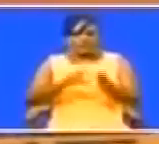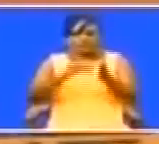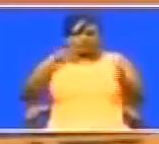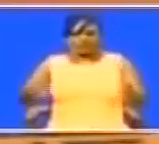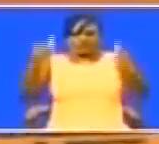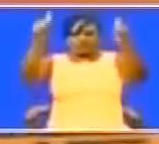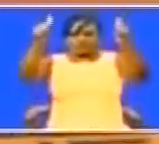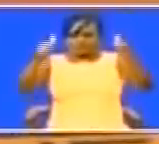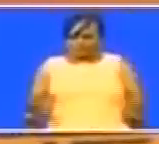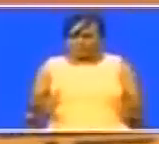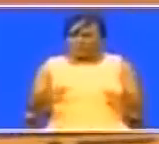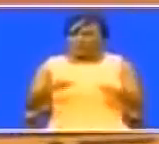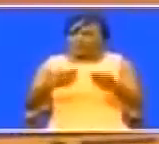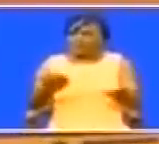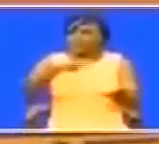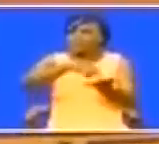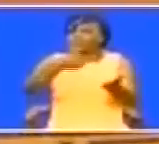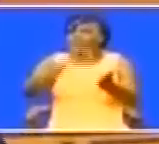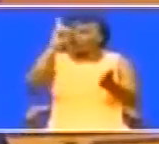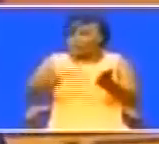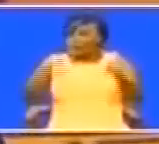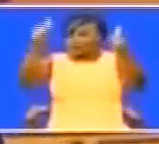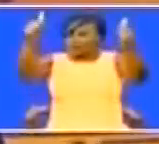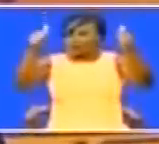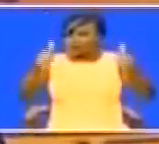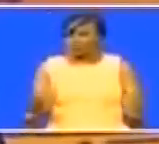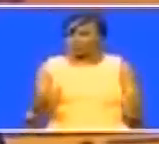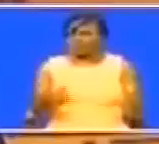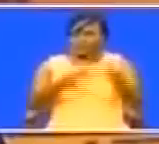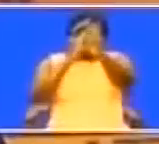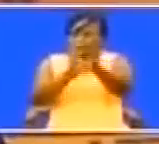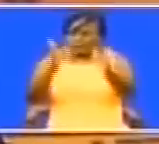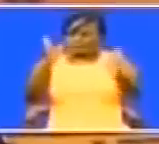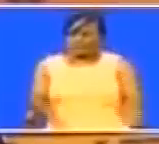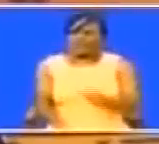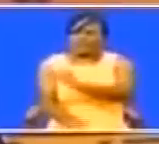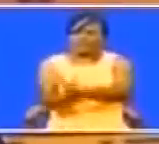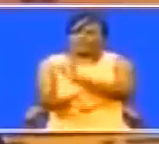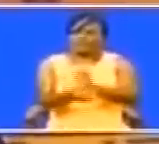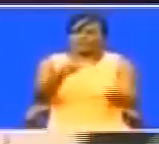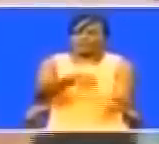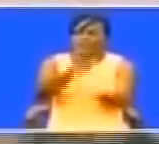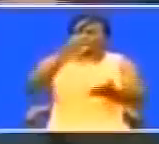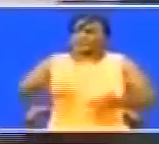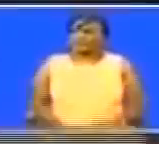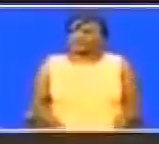mabango hayo. Je, mabango haya yanamaanisha nini kwa mji wa Mombasa? John Juma na maelezo zaidi.